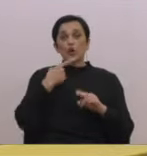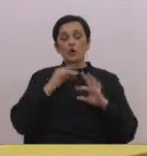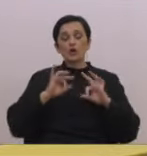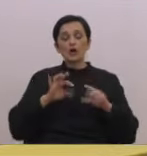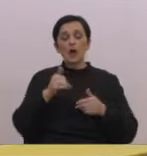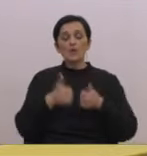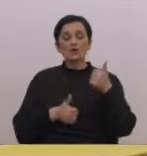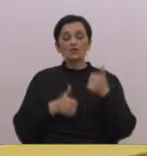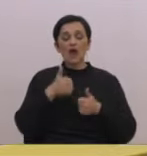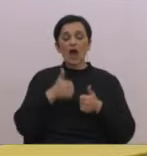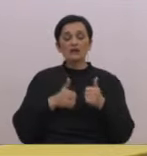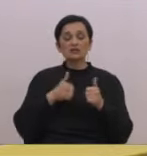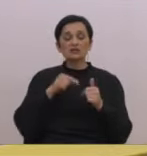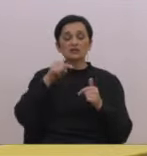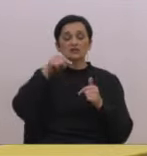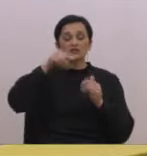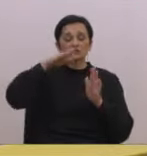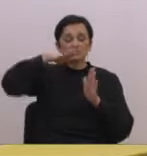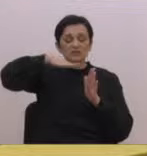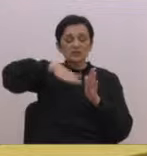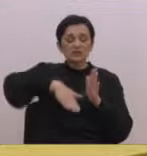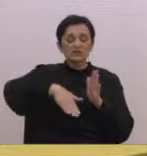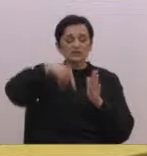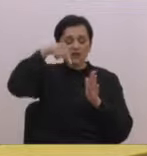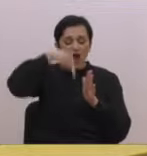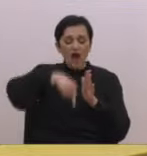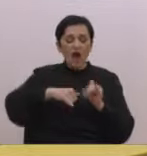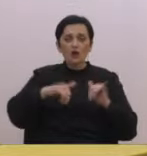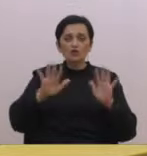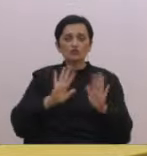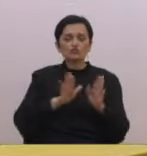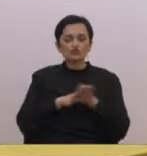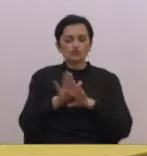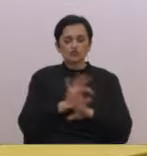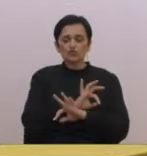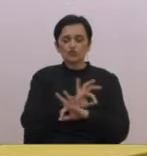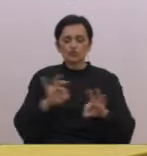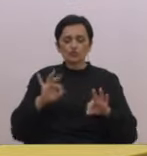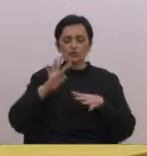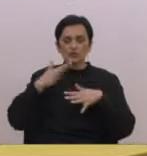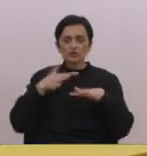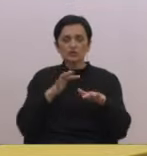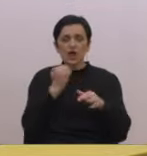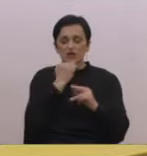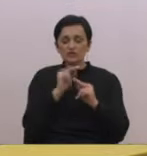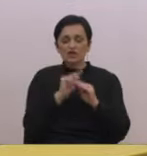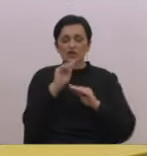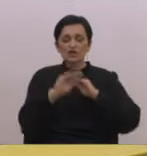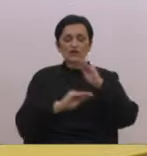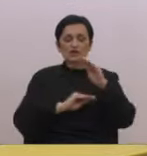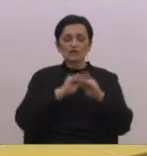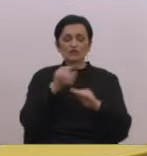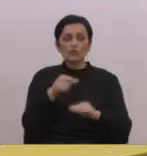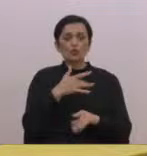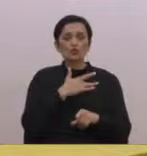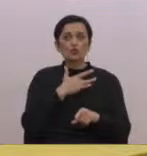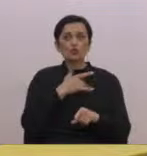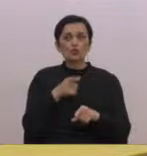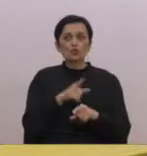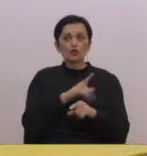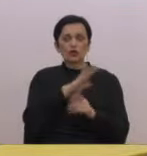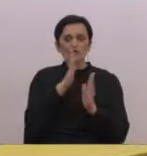არა დაღრმავებაზე, არამედ სრულიად უნივერსალური საზღვაო ინფრასტრუქტურის მოწყობაზე, რომელიც გულისხმობს თავის თავში